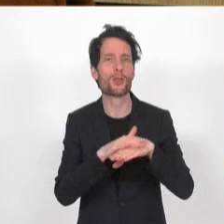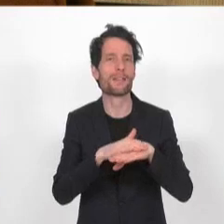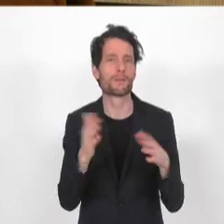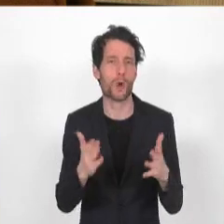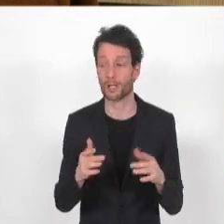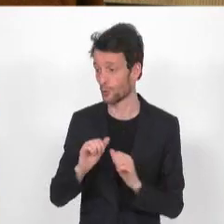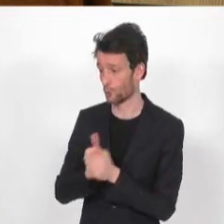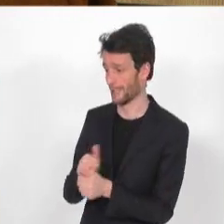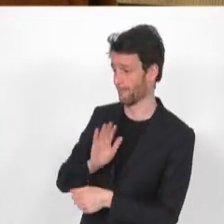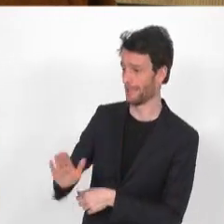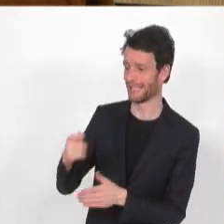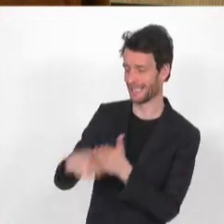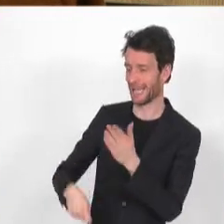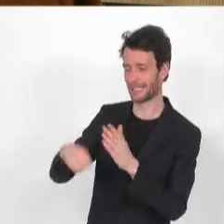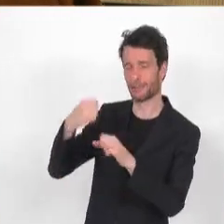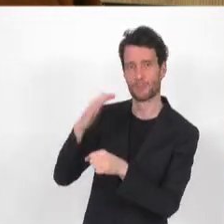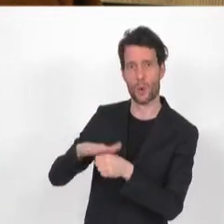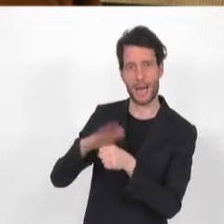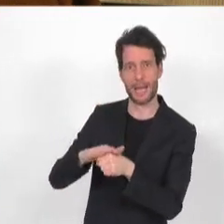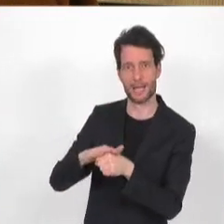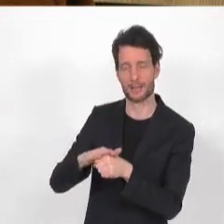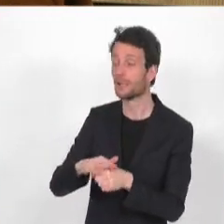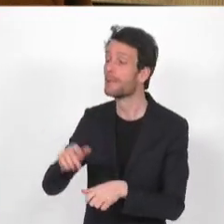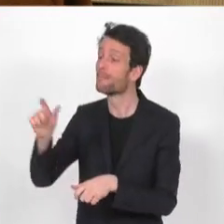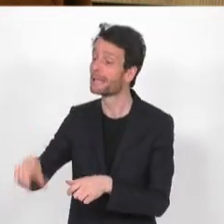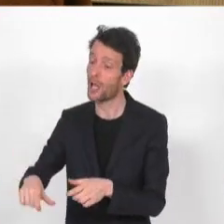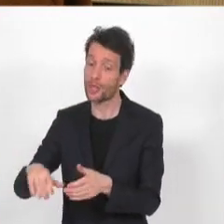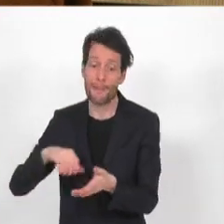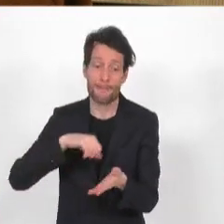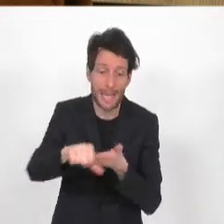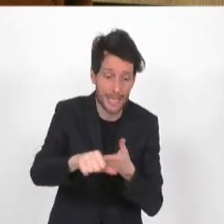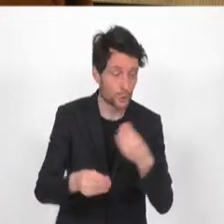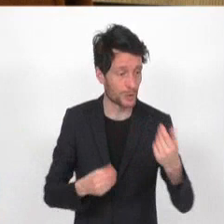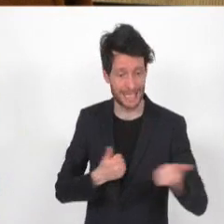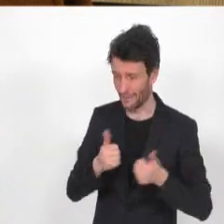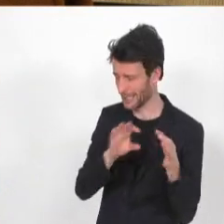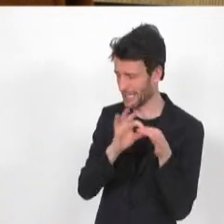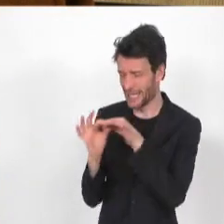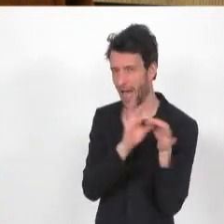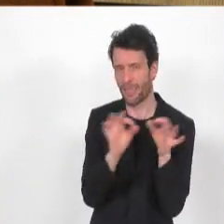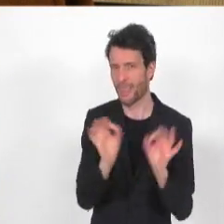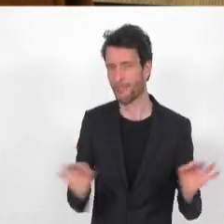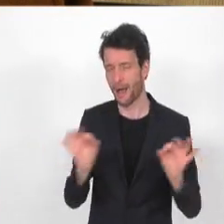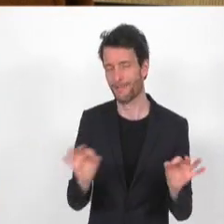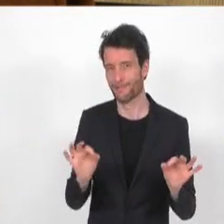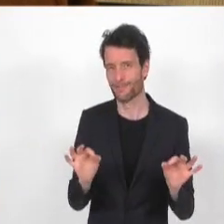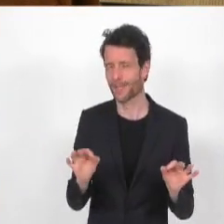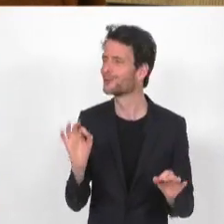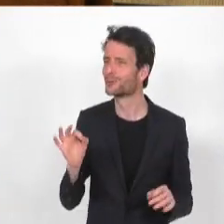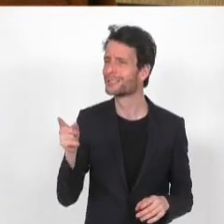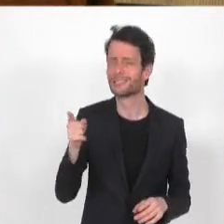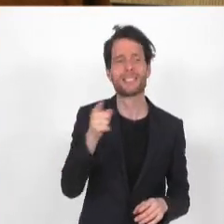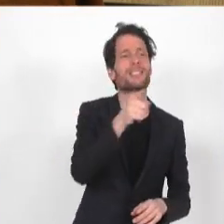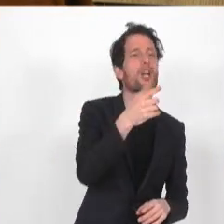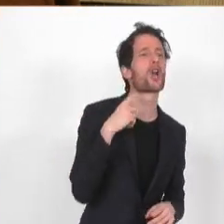la TEOM, qui n'établit aucun lien entre ce que paient les usagers et le service effectivement rendu. En effet, cela a été dit par